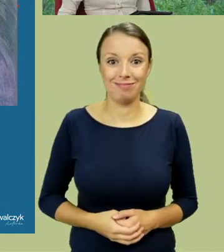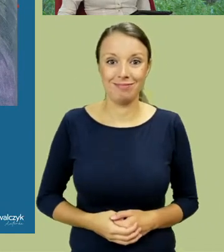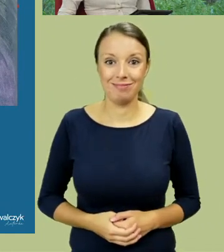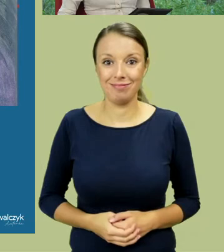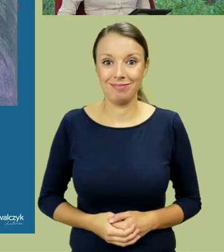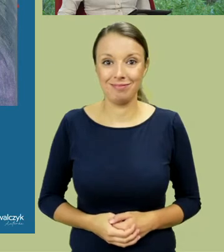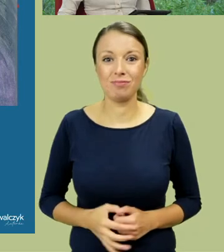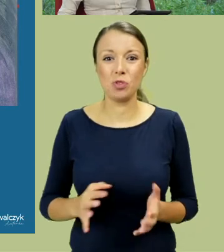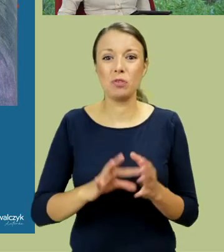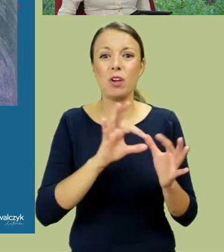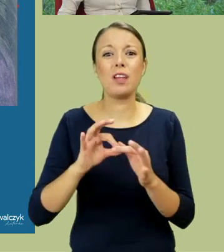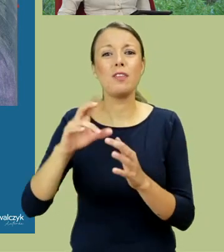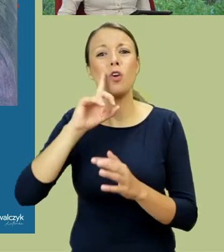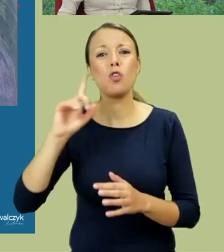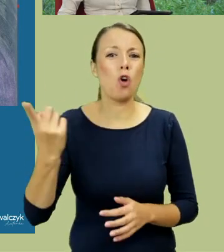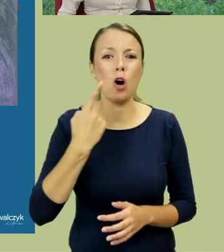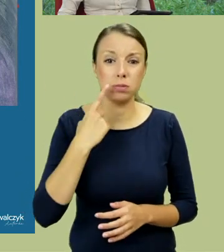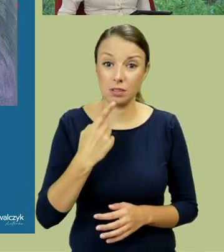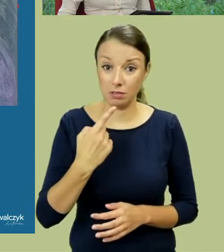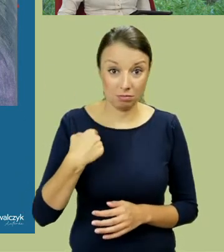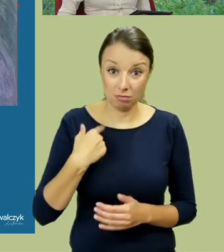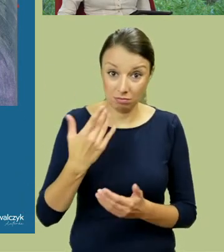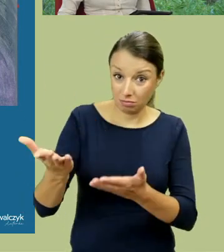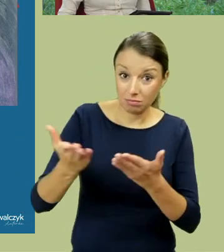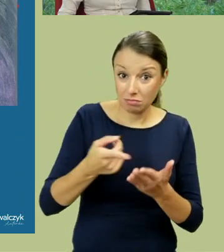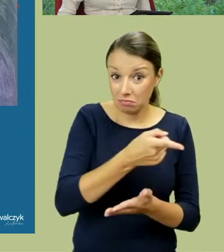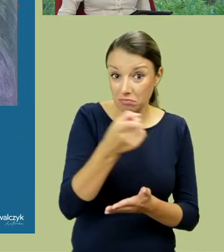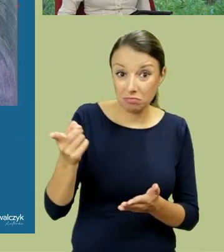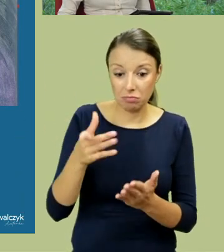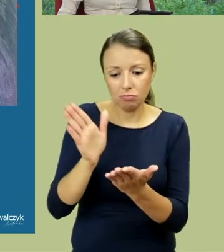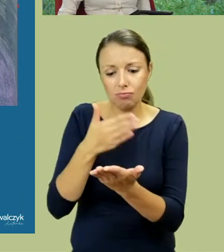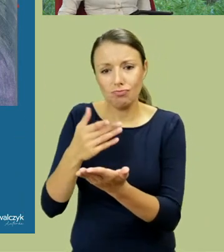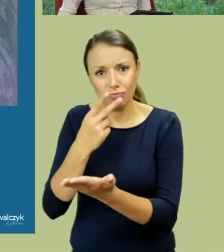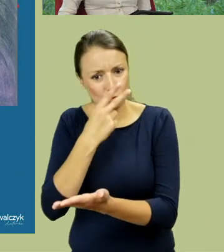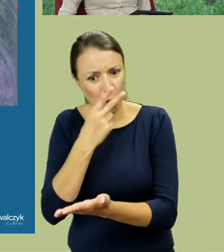tego komiksu. Bardzo zachęcam, żeby go choćby przejrzeć.